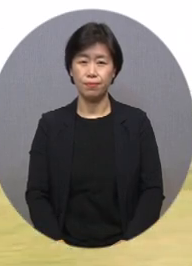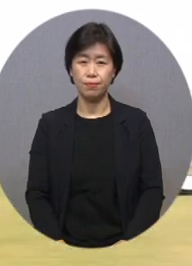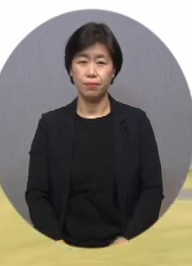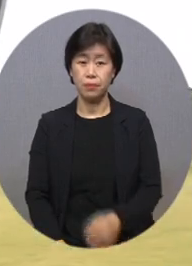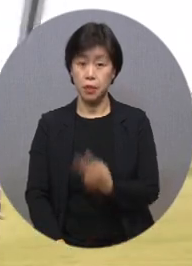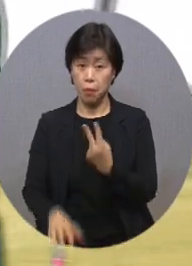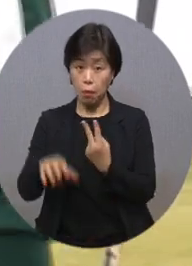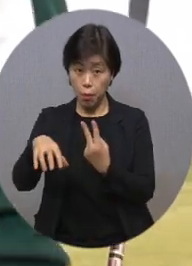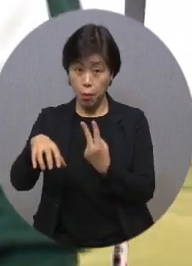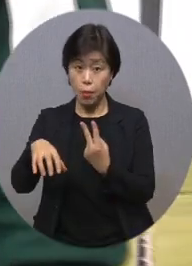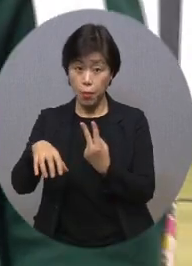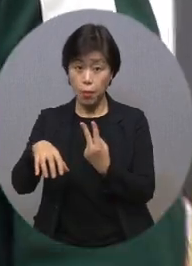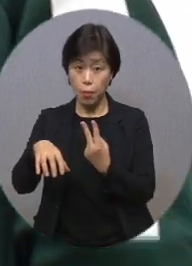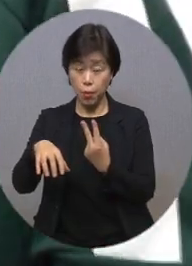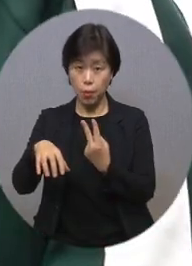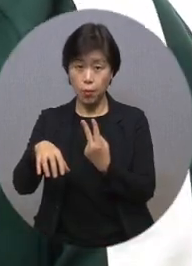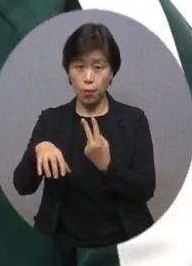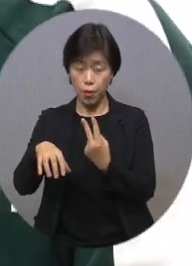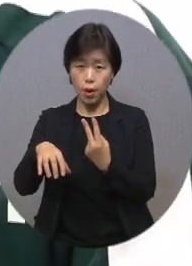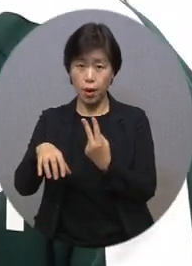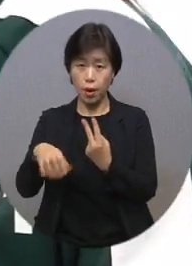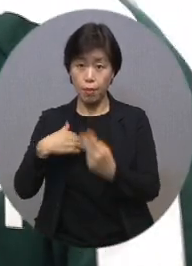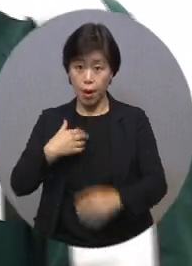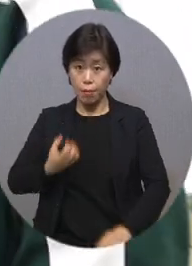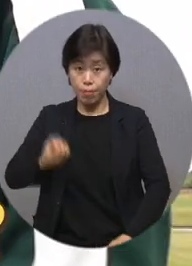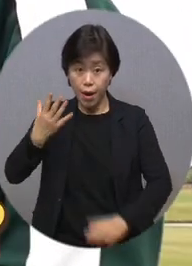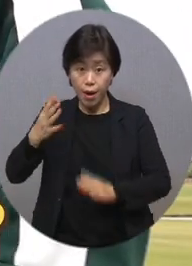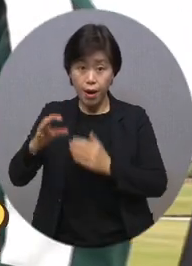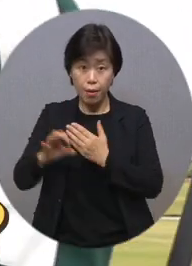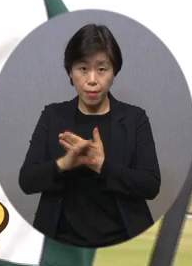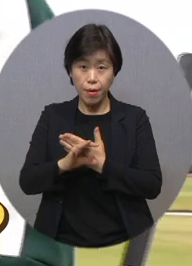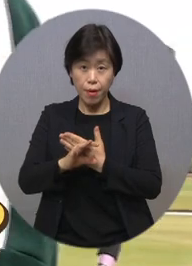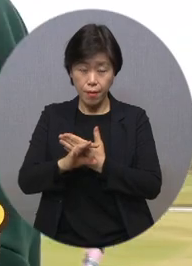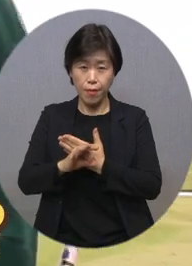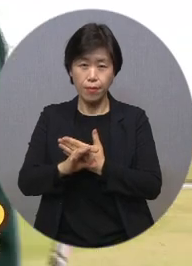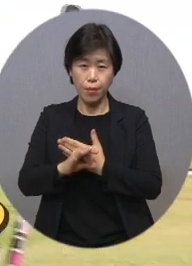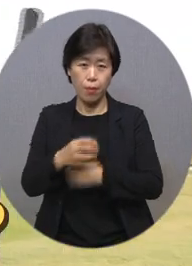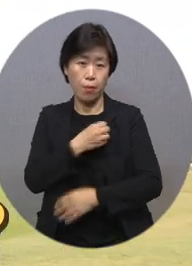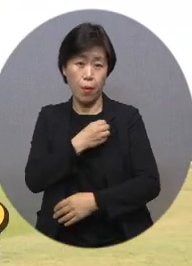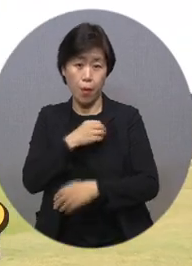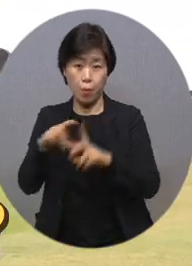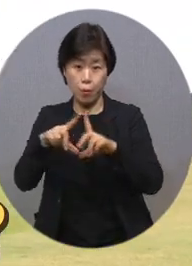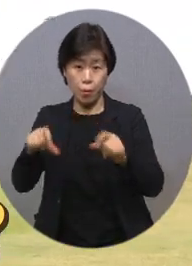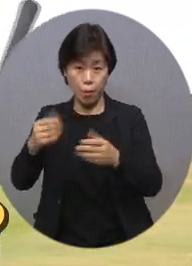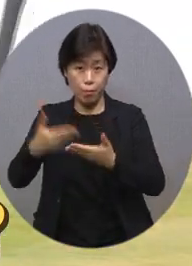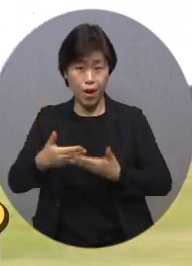이거를 타면은 우리 회원권 그 티켓 받는 거 아니에요? 이번 홀이라고 내가 저번 홀에 얘기하고